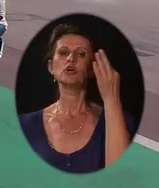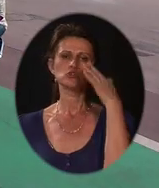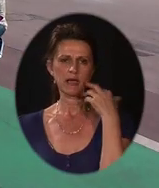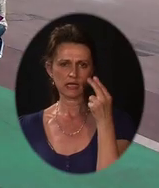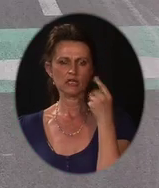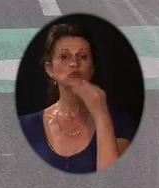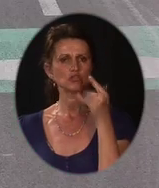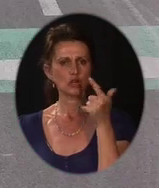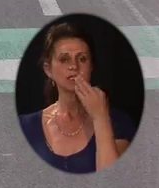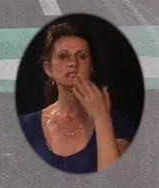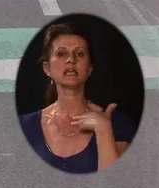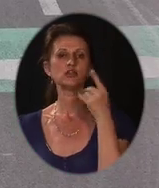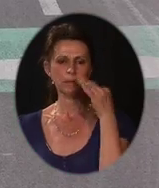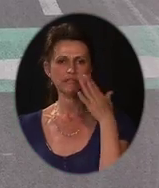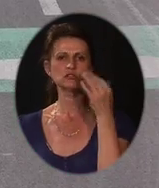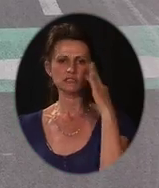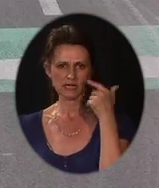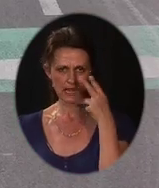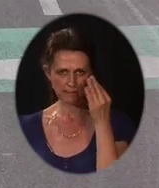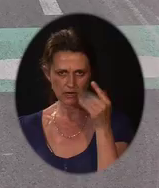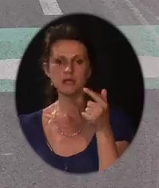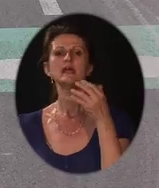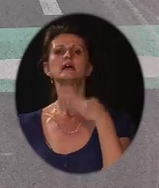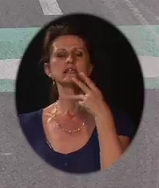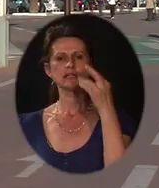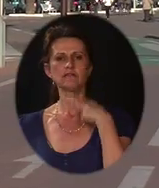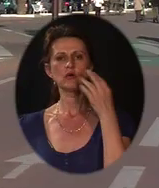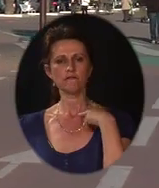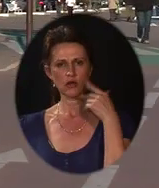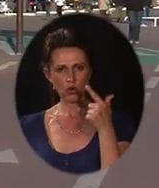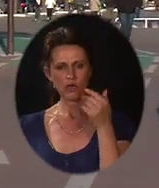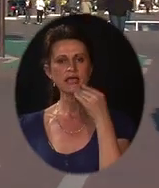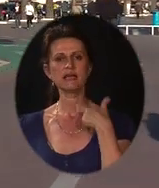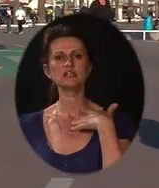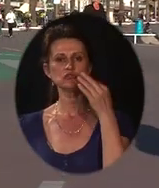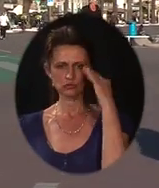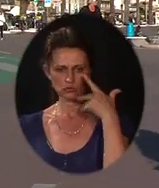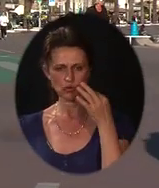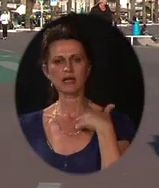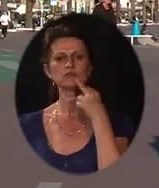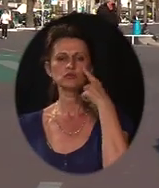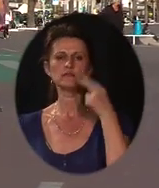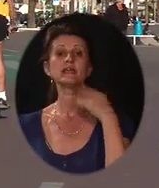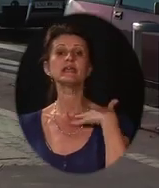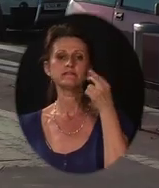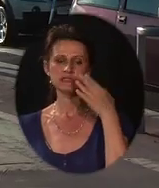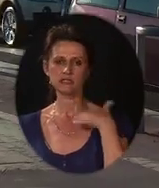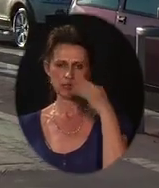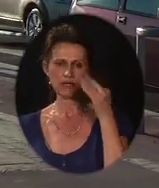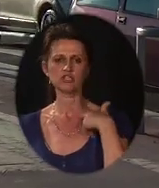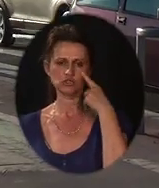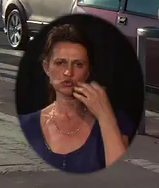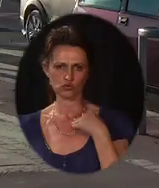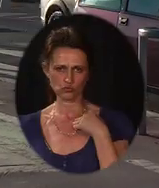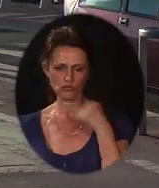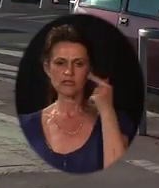Ce marquage au sol, c'est une piste cyclable réservée au vélo. Elle se trouve sur le trottoir et vous devez éviter de marcher dessus. Il